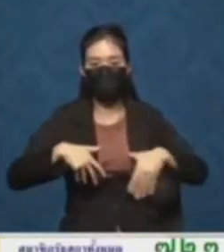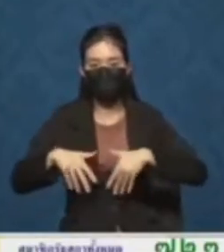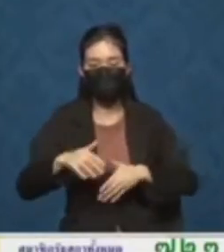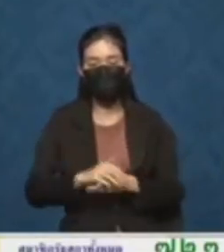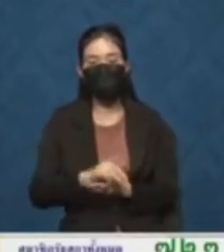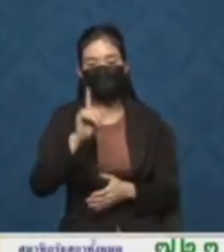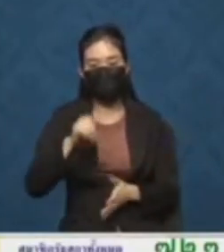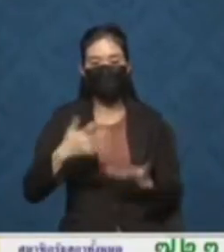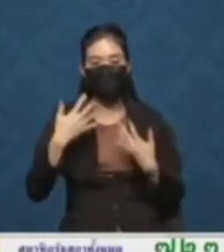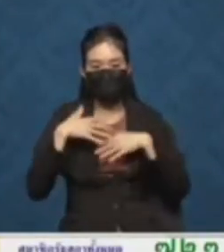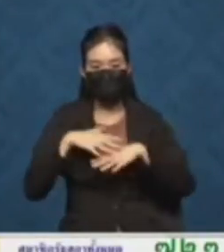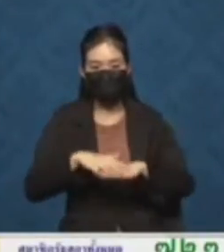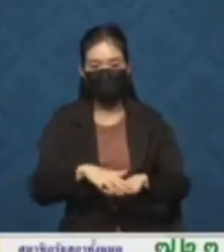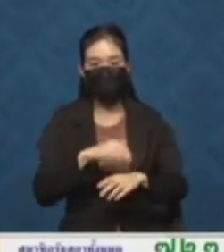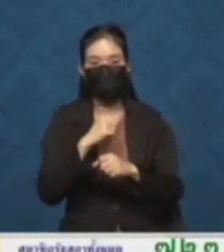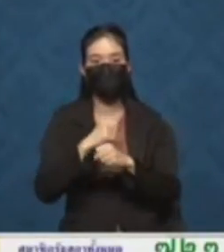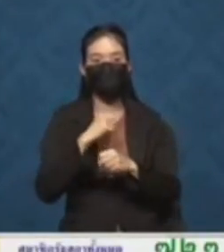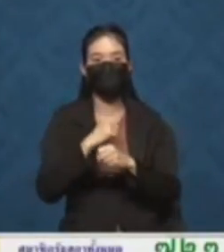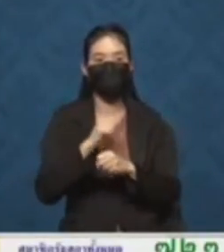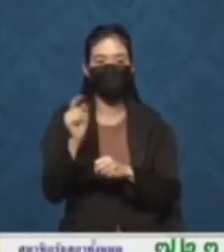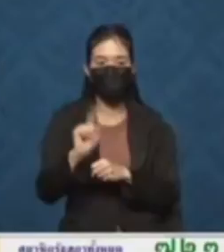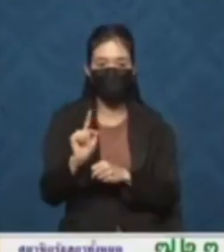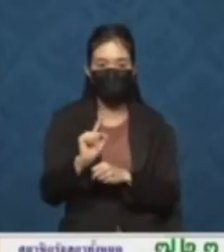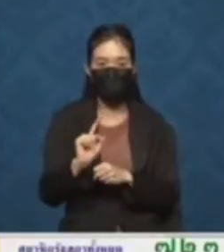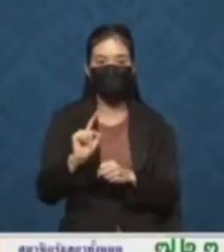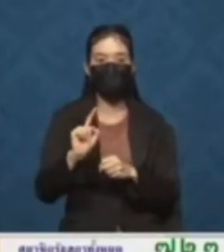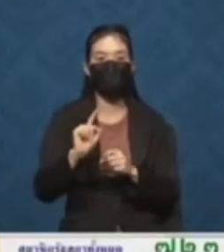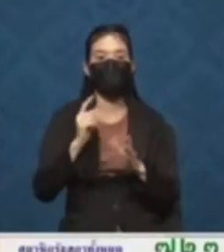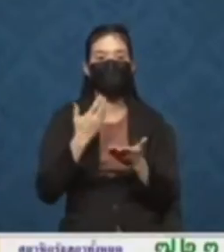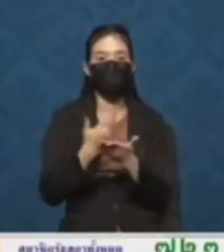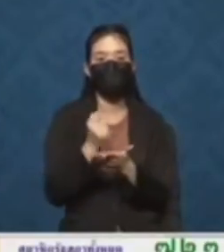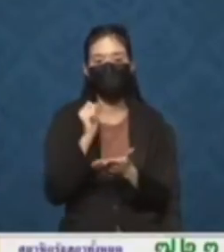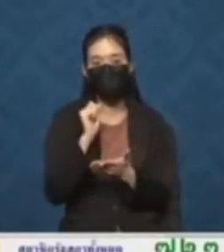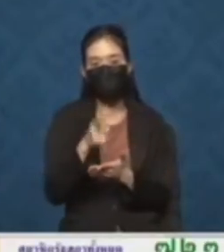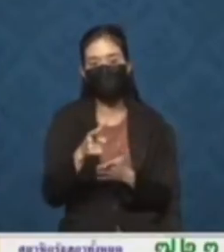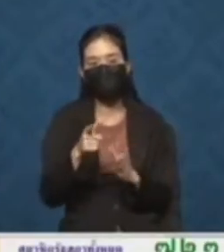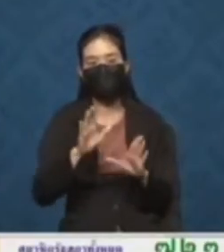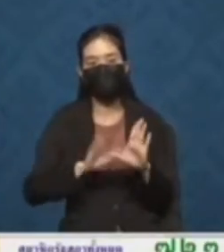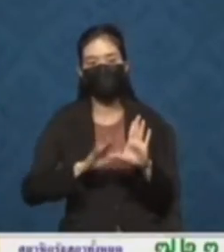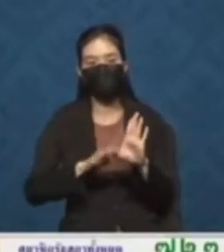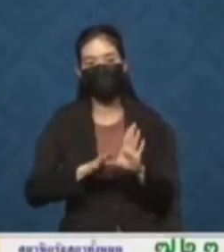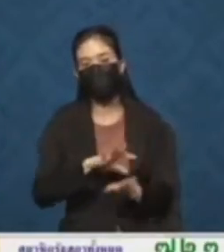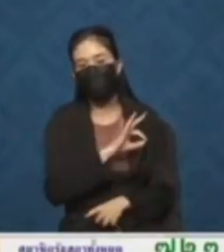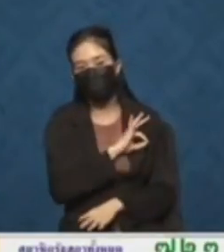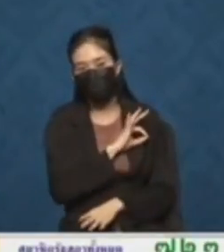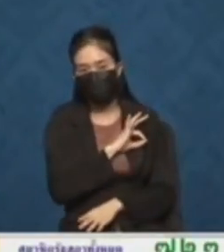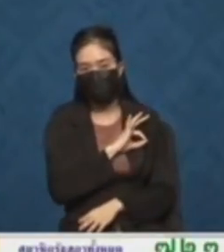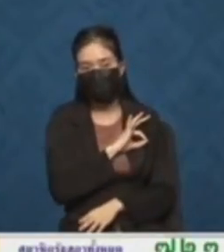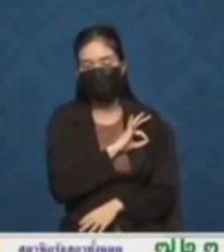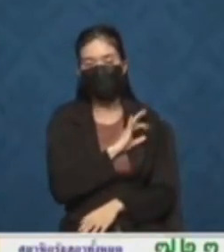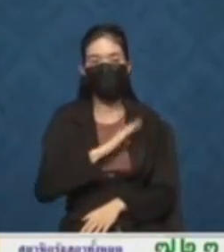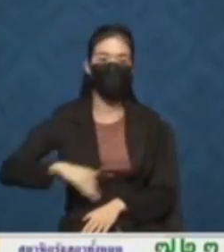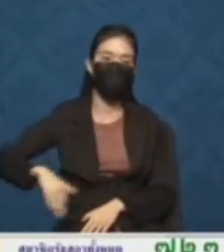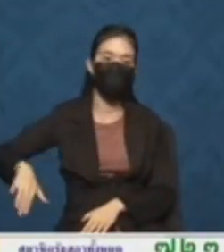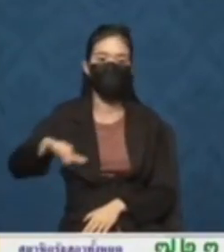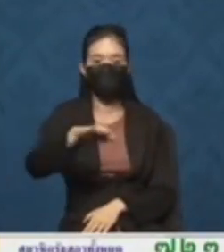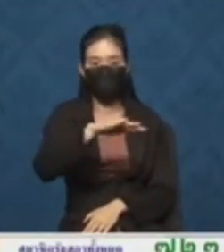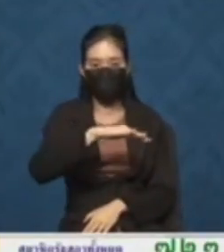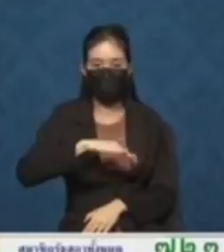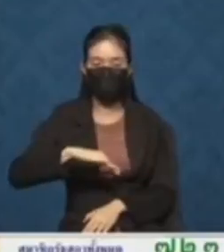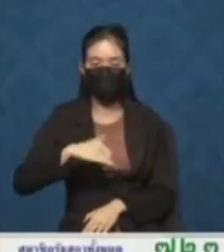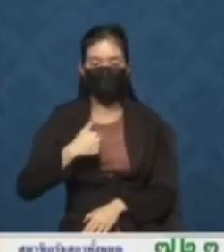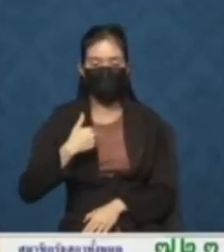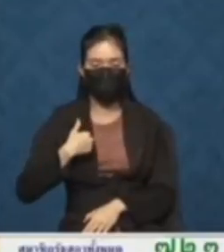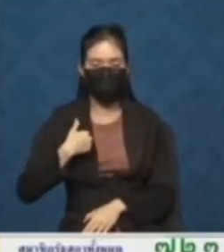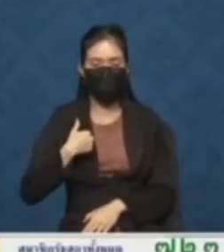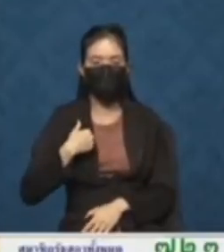มกันนะฮะเสียค่าสมัครสมาชิกให้มีส่วนร่วมเป็นเจ้าของให้มีส่วนออกเสียงในการกำหนดนโยบาย